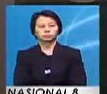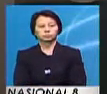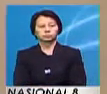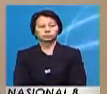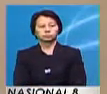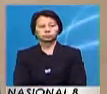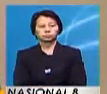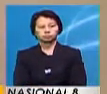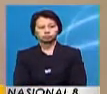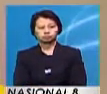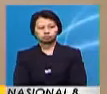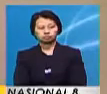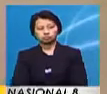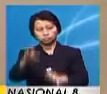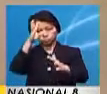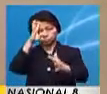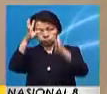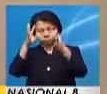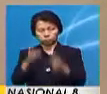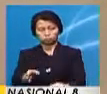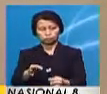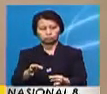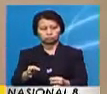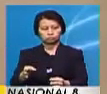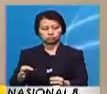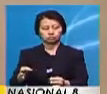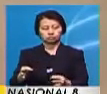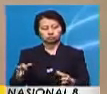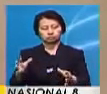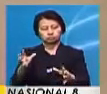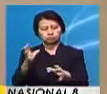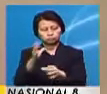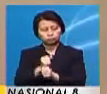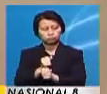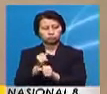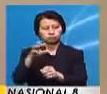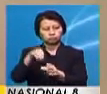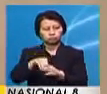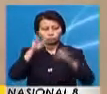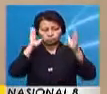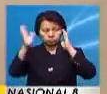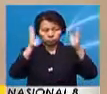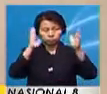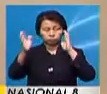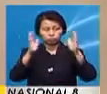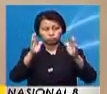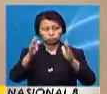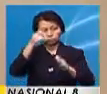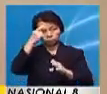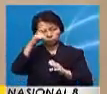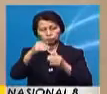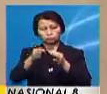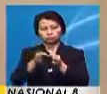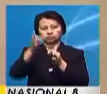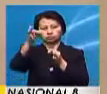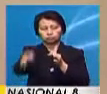Some of the decisions that we arrived at today include Malaysia's willingness to